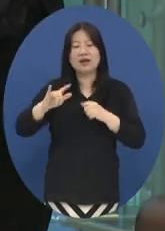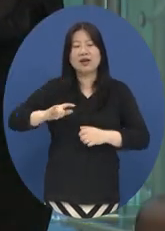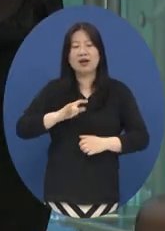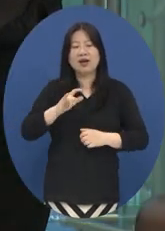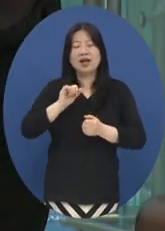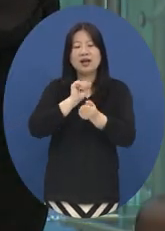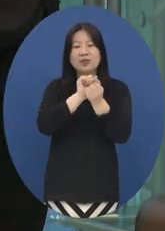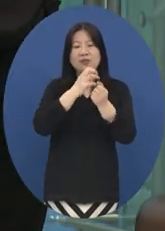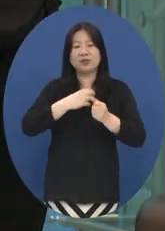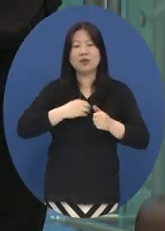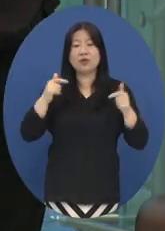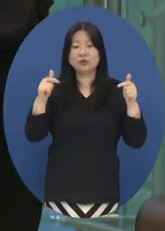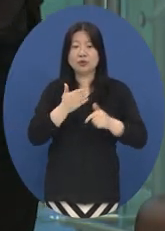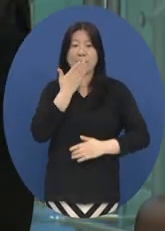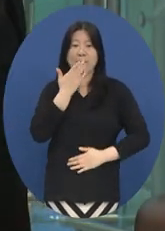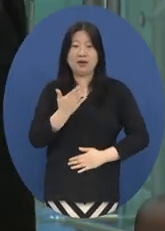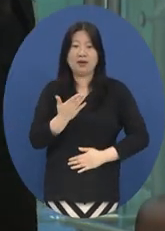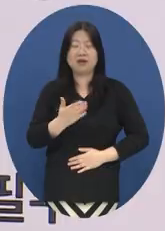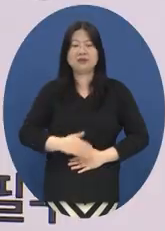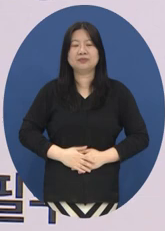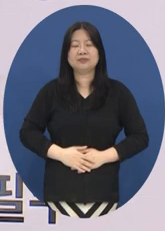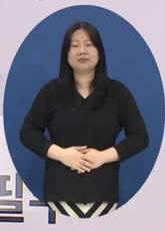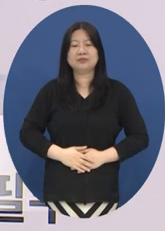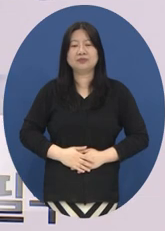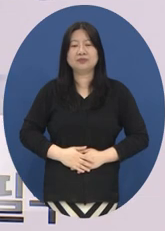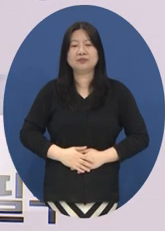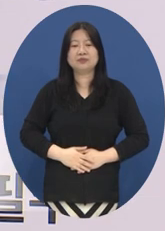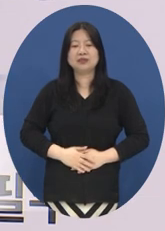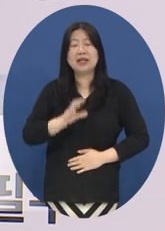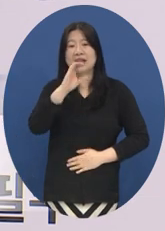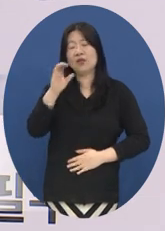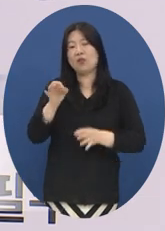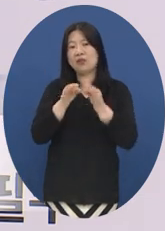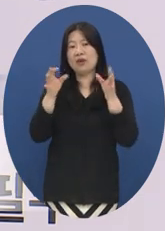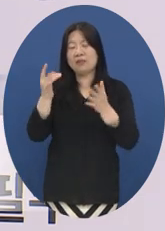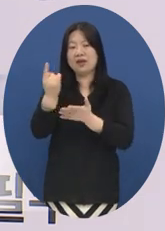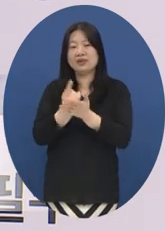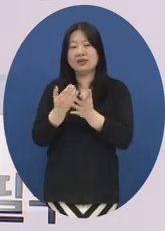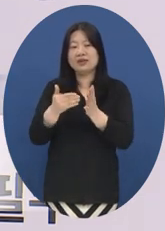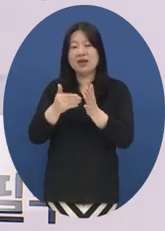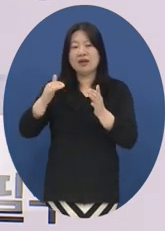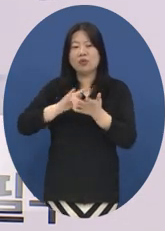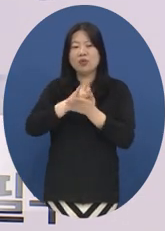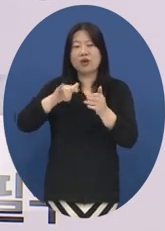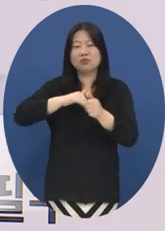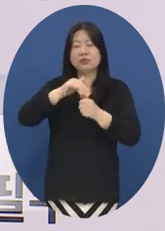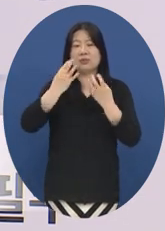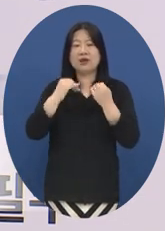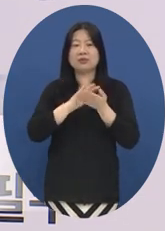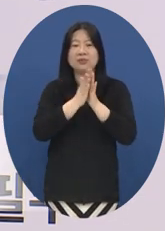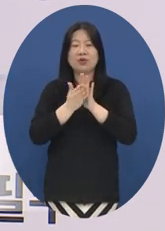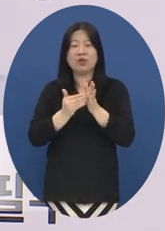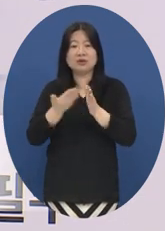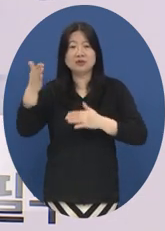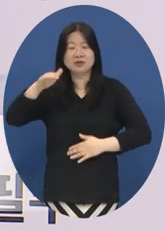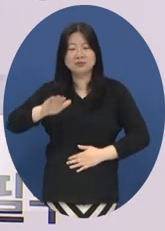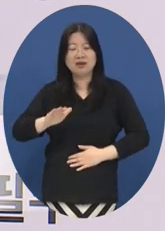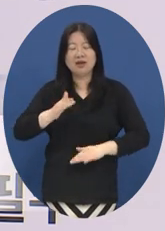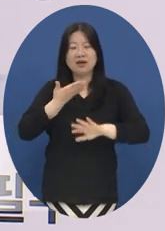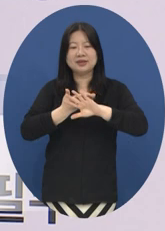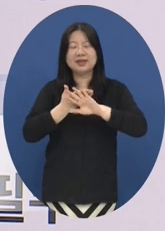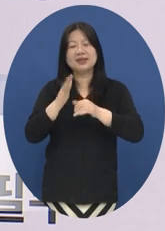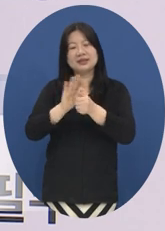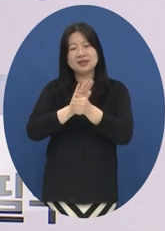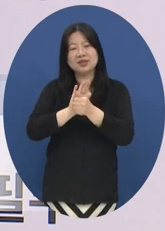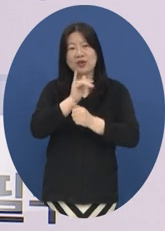가며 위험을 줄일 수 있습니다 캐나다에서 오랜만에 왔는데 공약이 분위기도 많이 달라지긴 하는데 그래도 다들